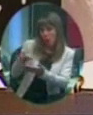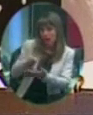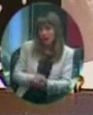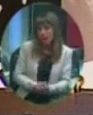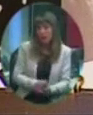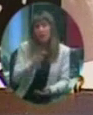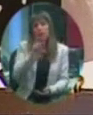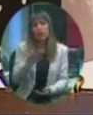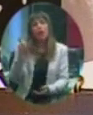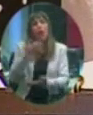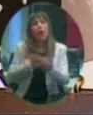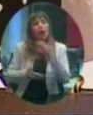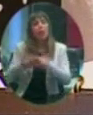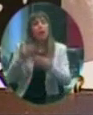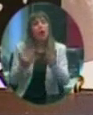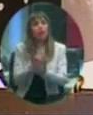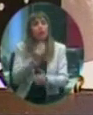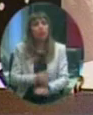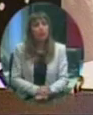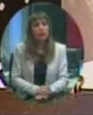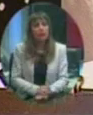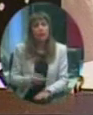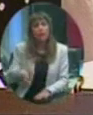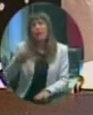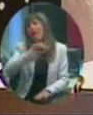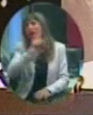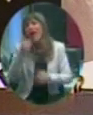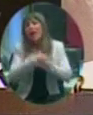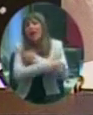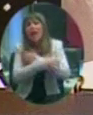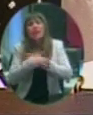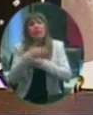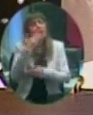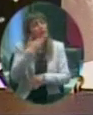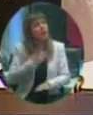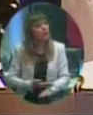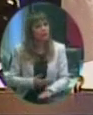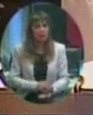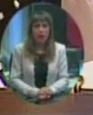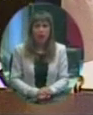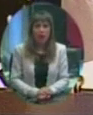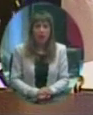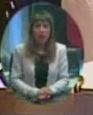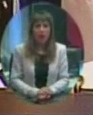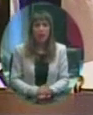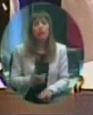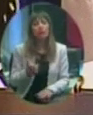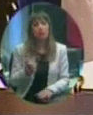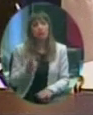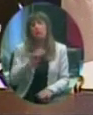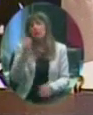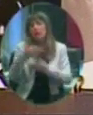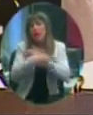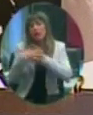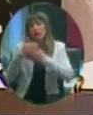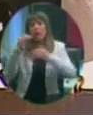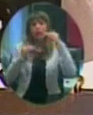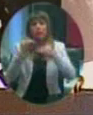החדשים הם הכי עניים במדינת ישראל בהשוואה לאוכלוסייה